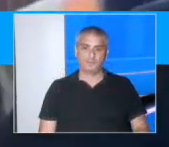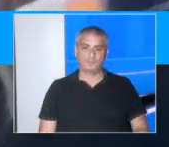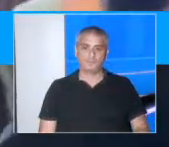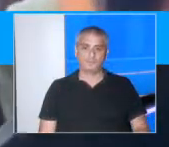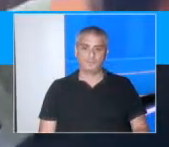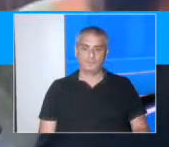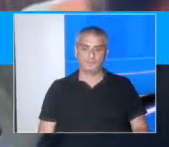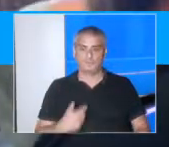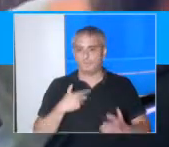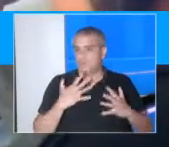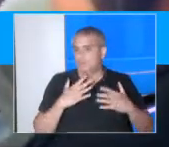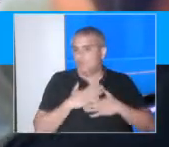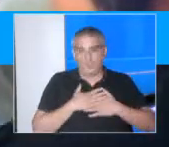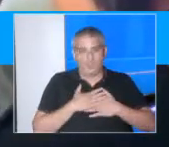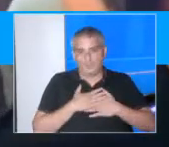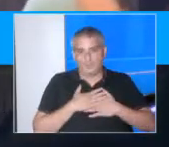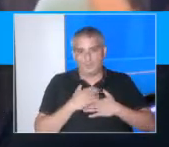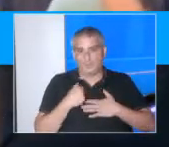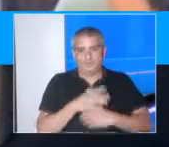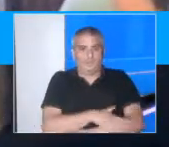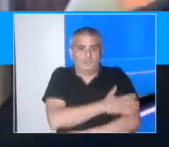מתרגשת מאוד, בעיקר